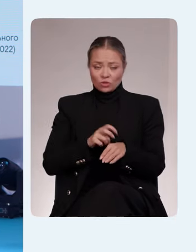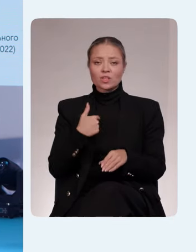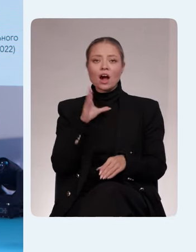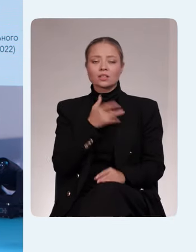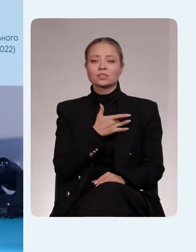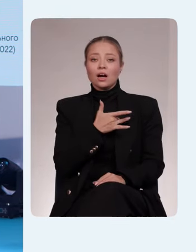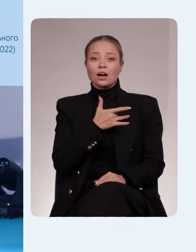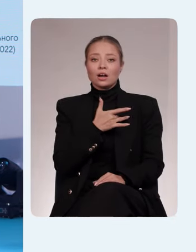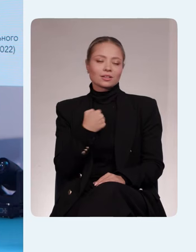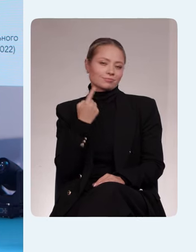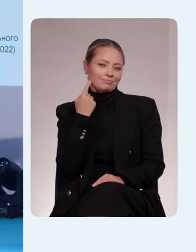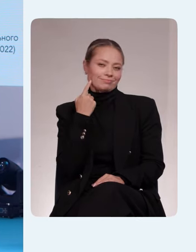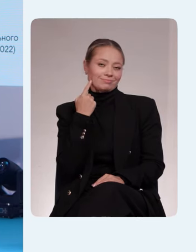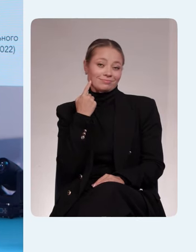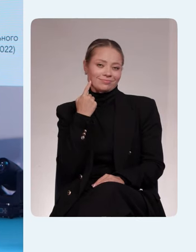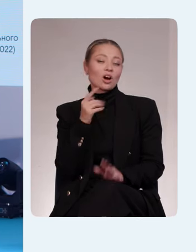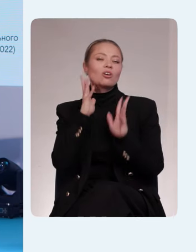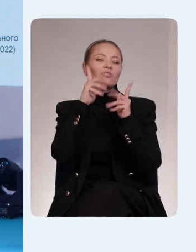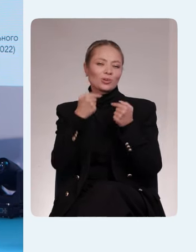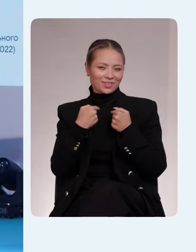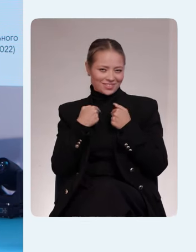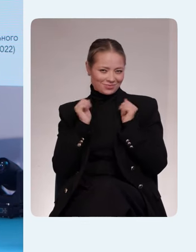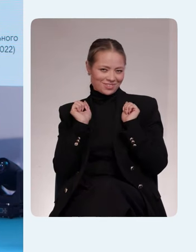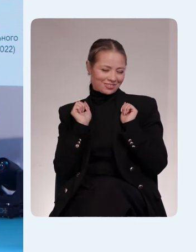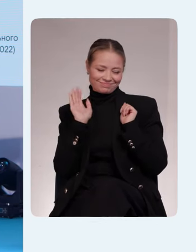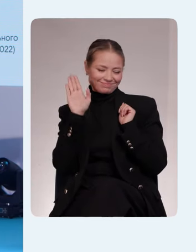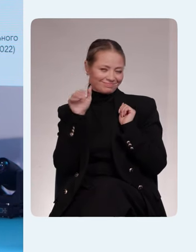сердце кольнет, я такой: ой, в меня влюбились.